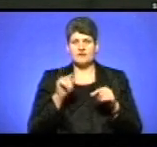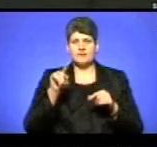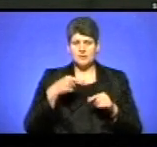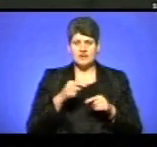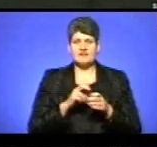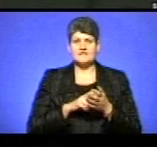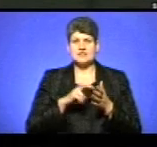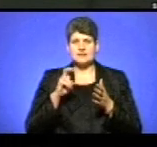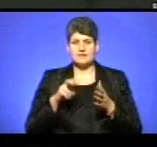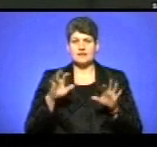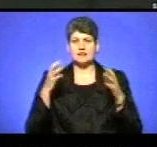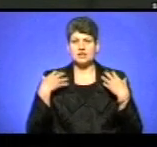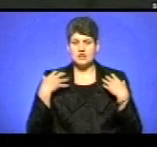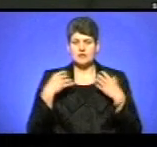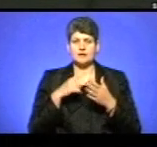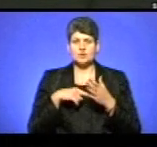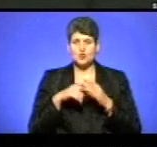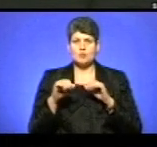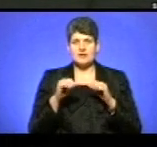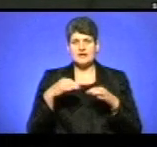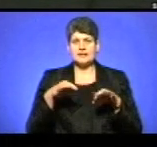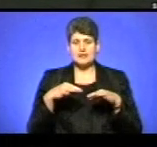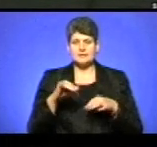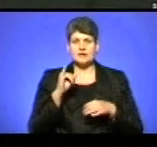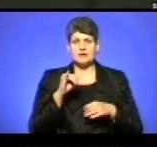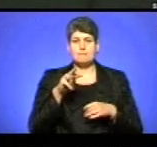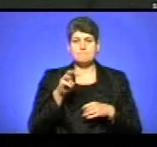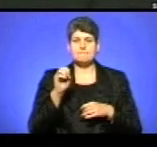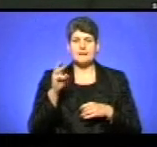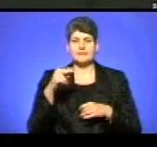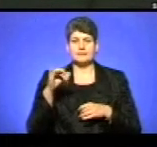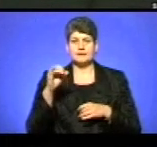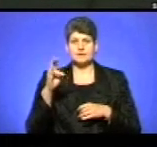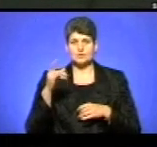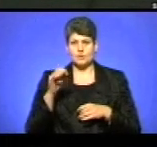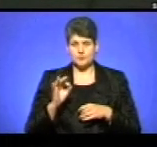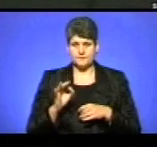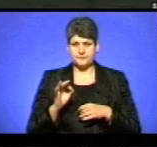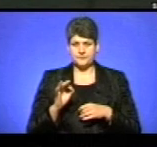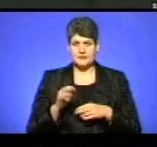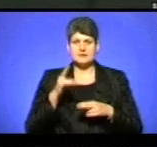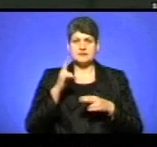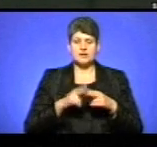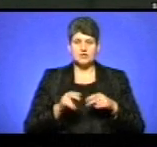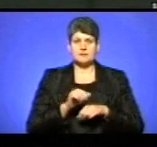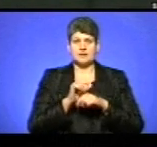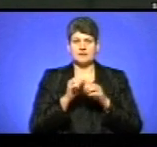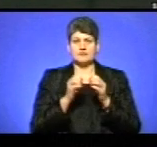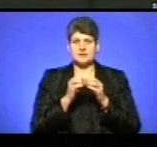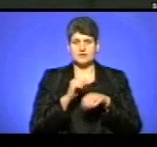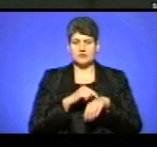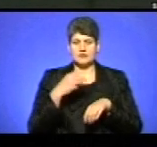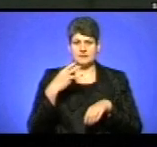відставки начальника міського управління транспорту Ігоря Мединського, повідомив організатор акції Олег Синовець. Завершився пікет о